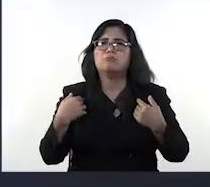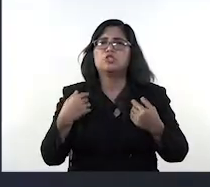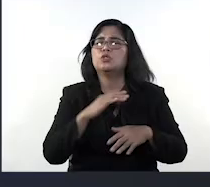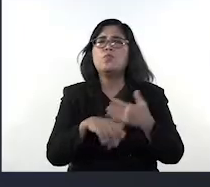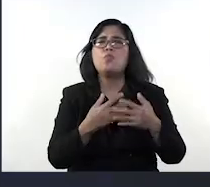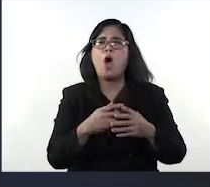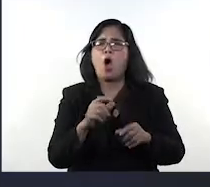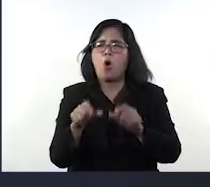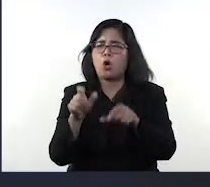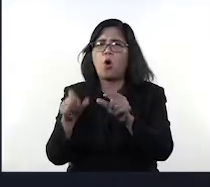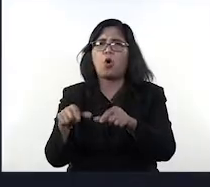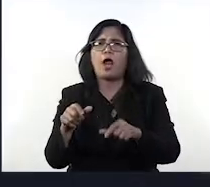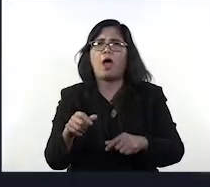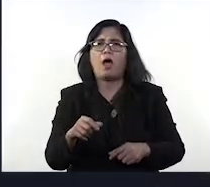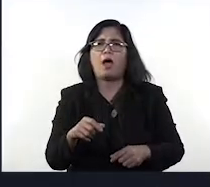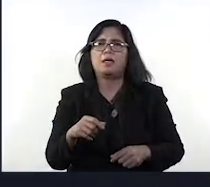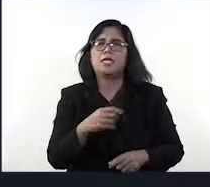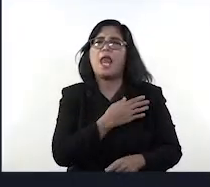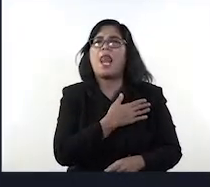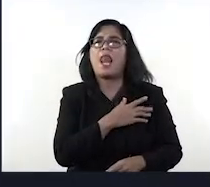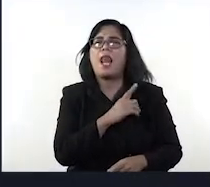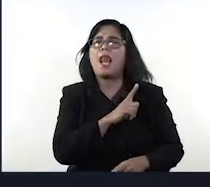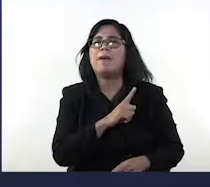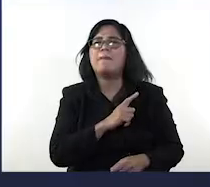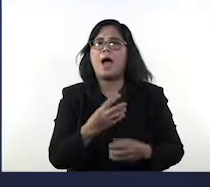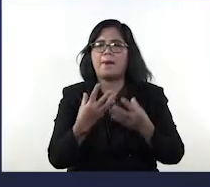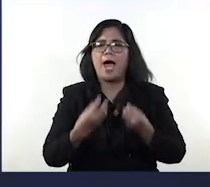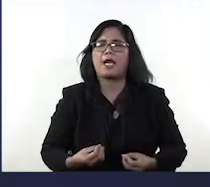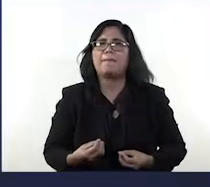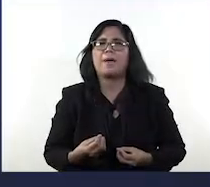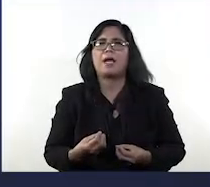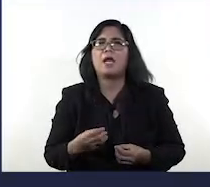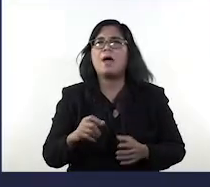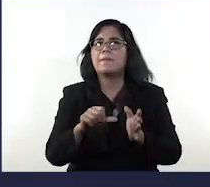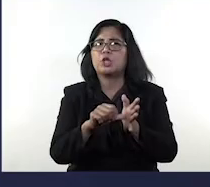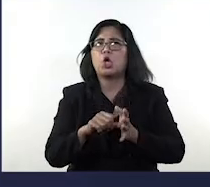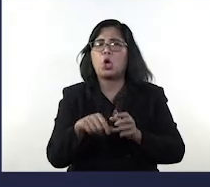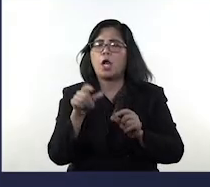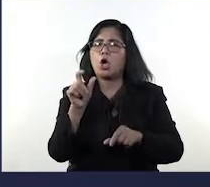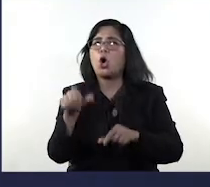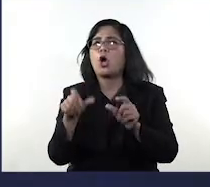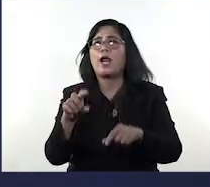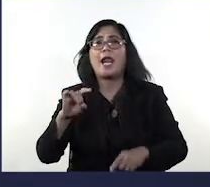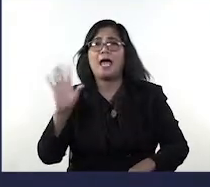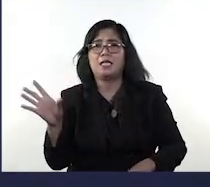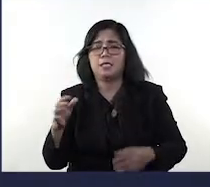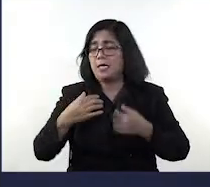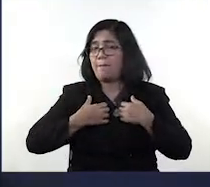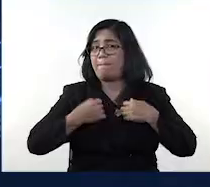jumpanya semua orang kaget mau apa yang terjadi dengan hidupnya hai tiba-tiba